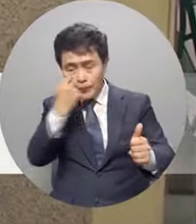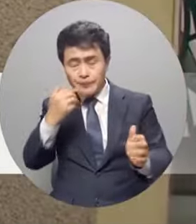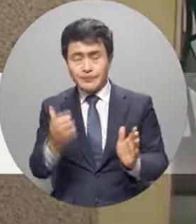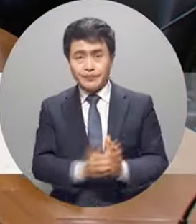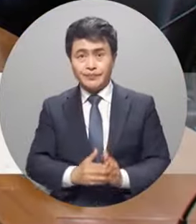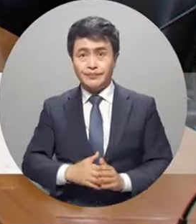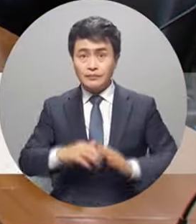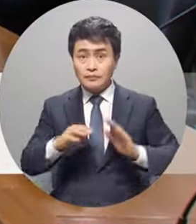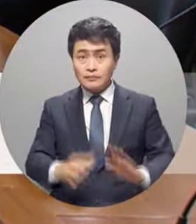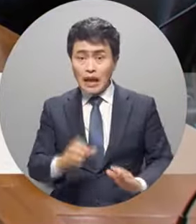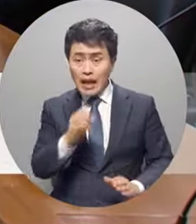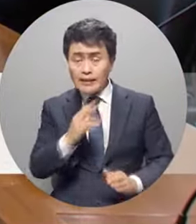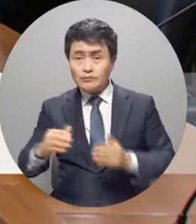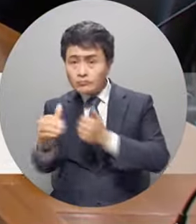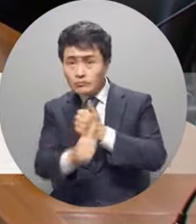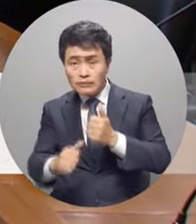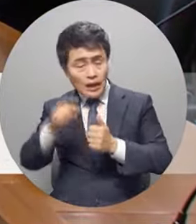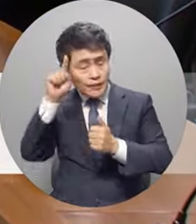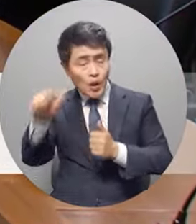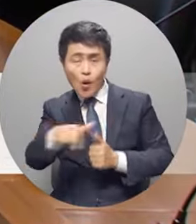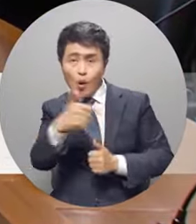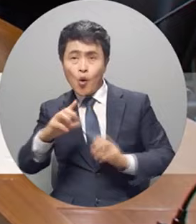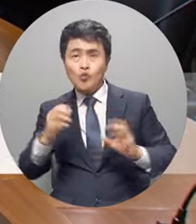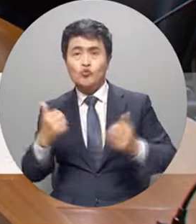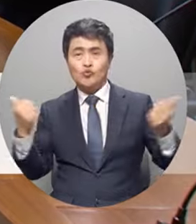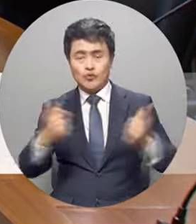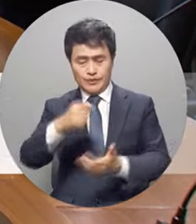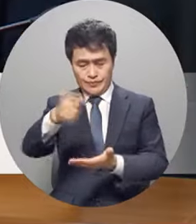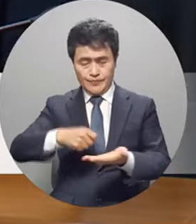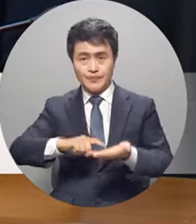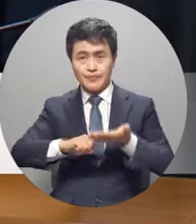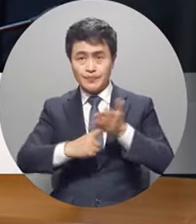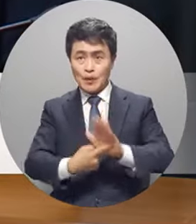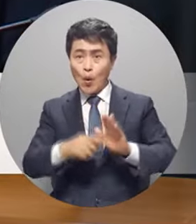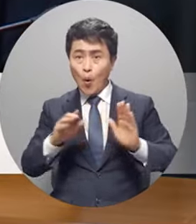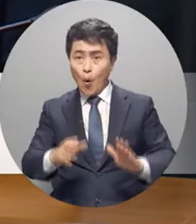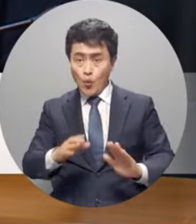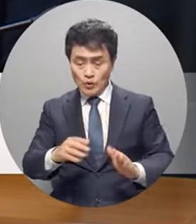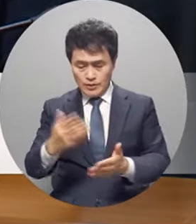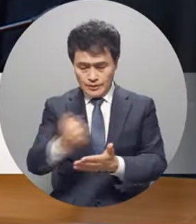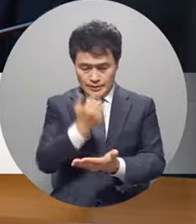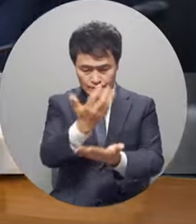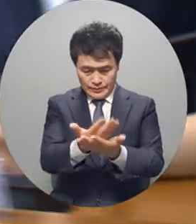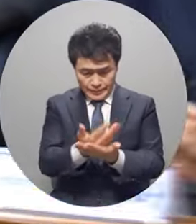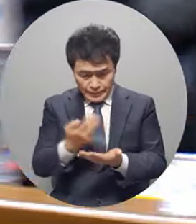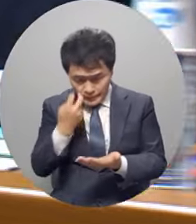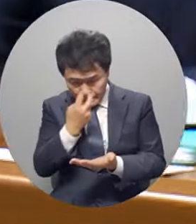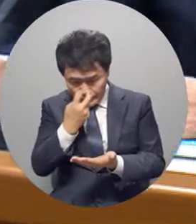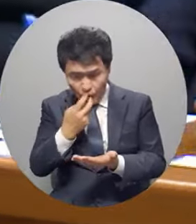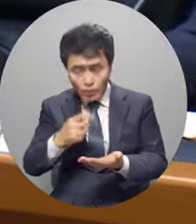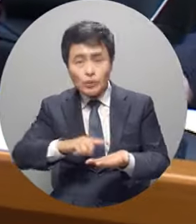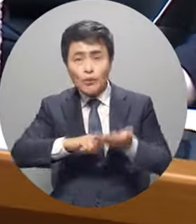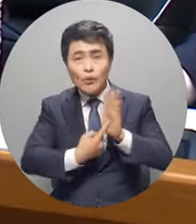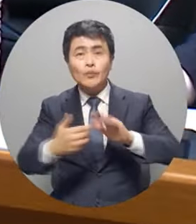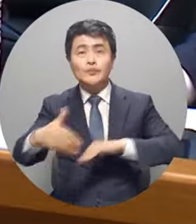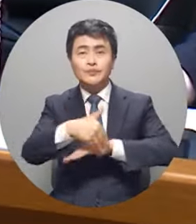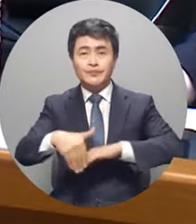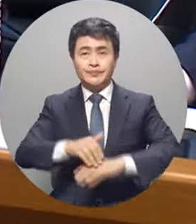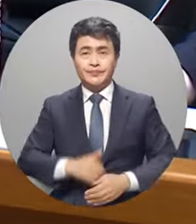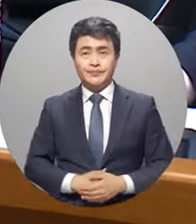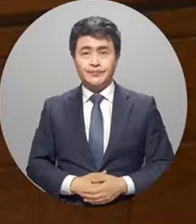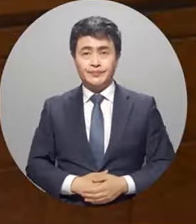밝혔습니다 야당 의원들은 내일 오후 국회에서 기자 회견을 열고 오늘 확보한 자료들을 분석해 공개할 예정입니다 Ah